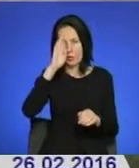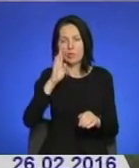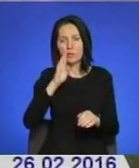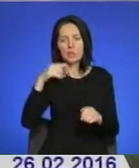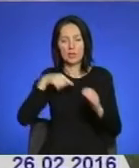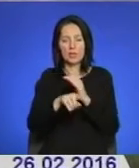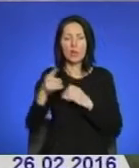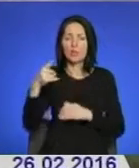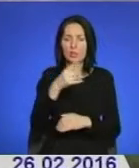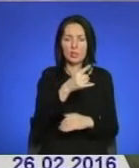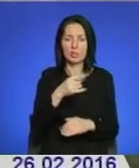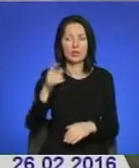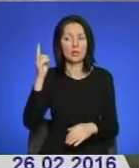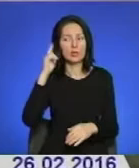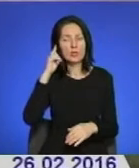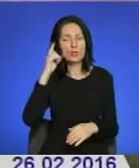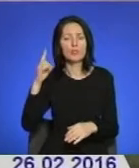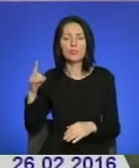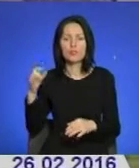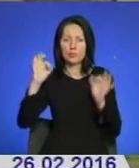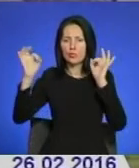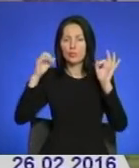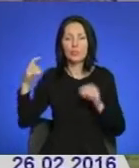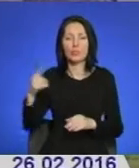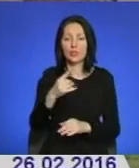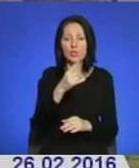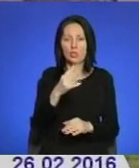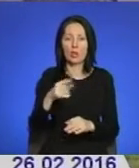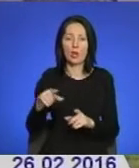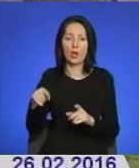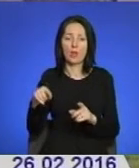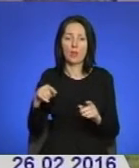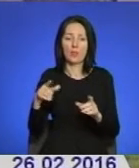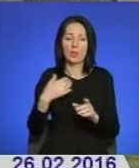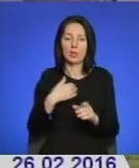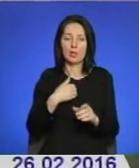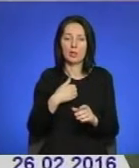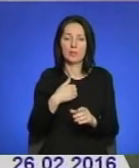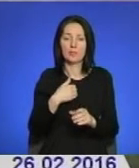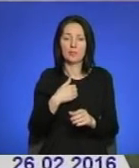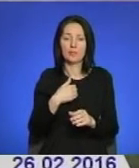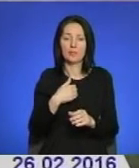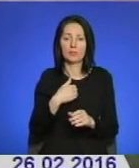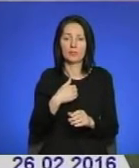Я чую, машина, рушила машина. Та машина рушила, я